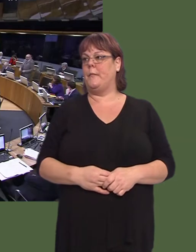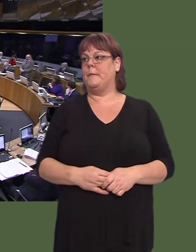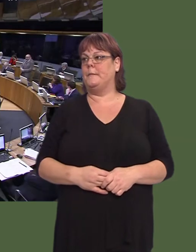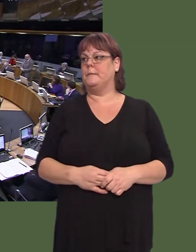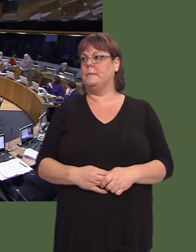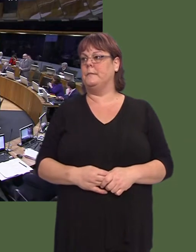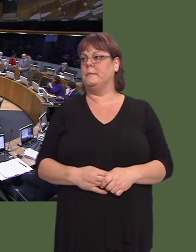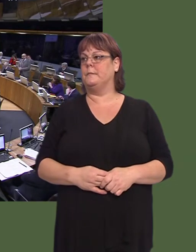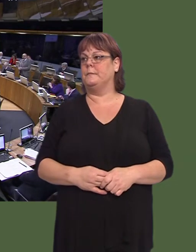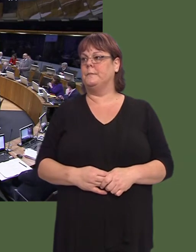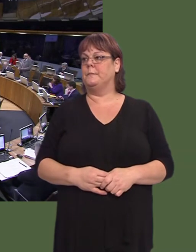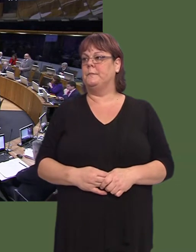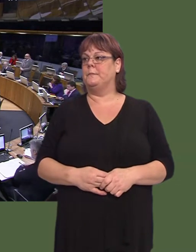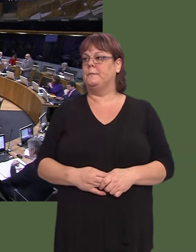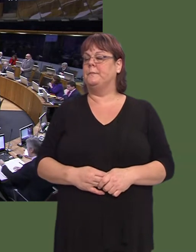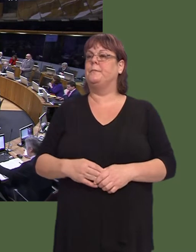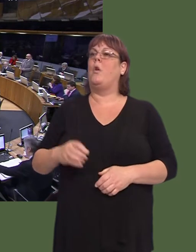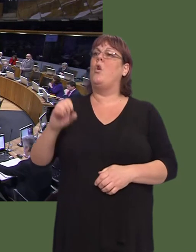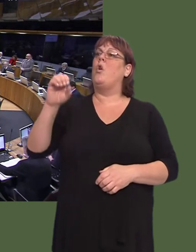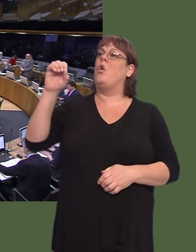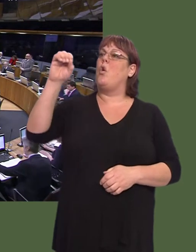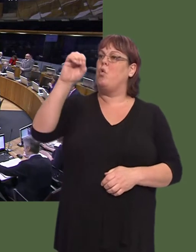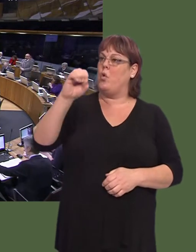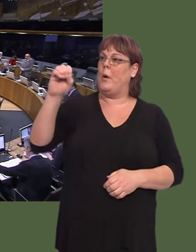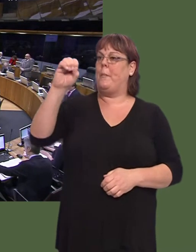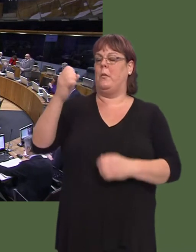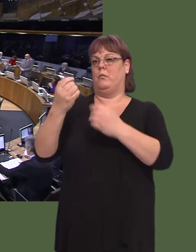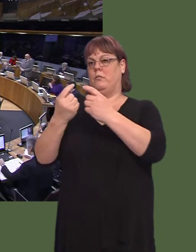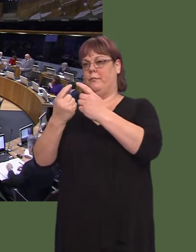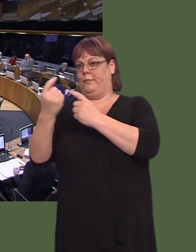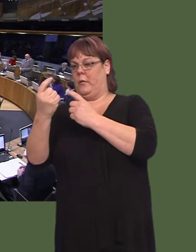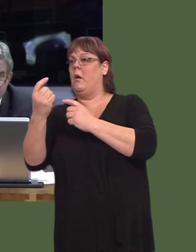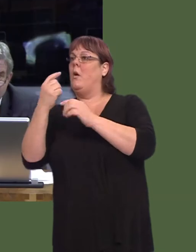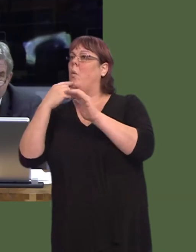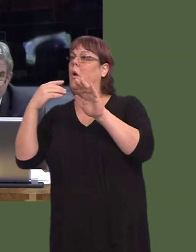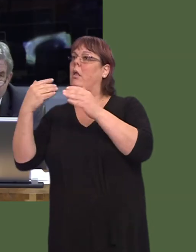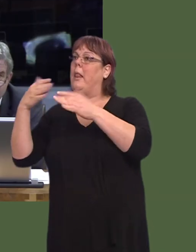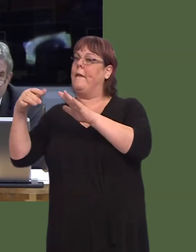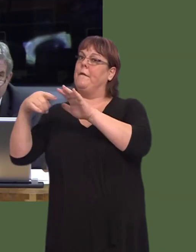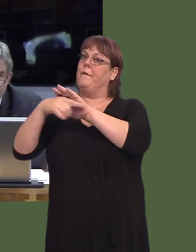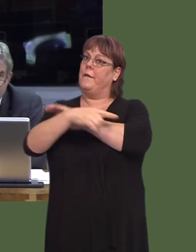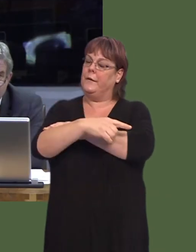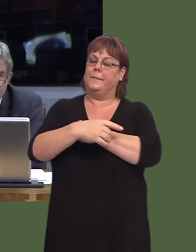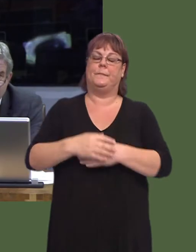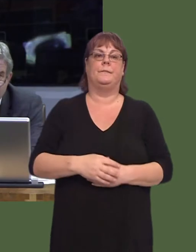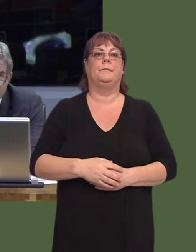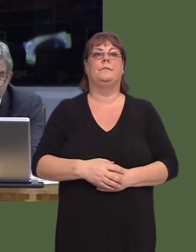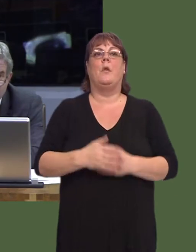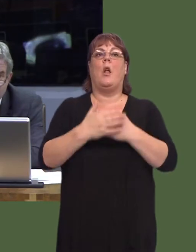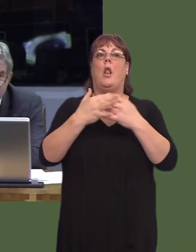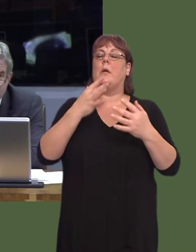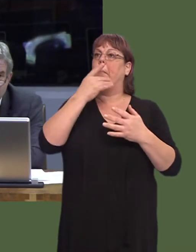Diolch yn fawr, Llywydd. Wrth i ni adael yr undeb Ewropeaidd, mae nifer gynnyddol o bobl yn poeni bod ni'n cadw y